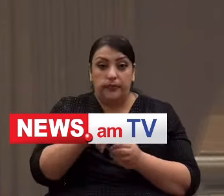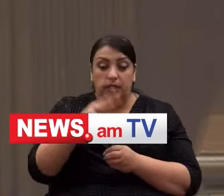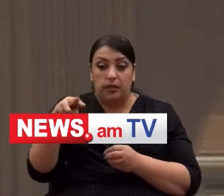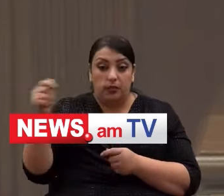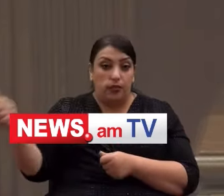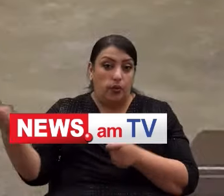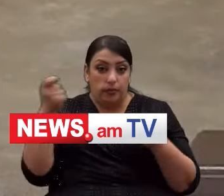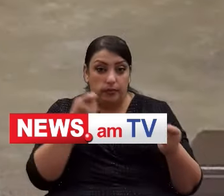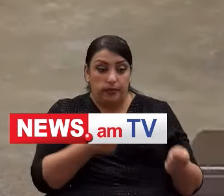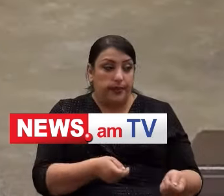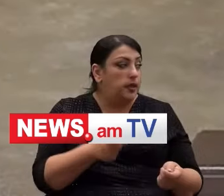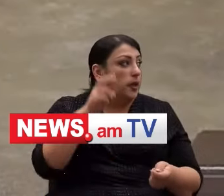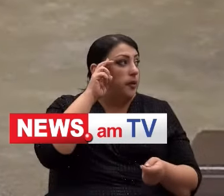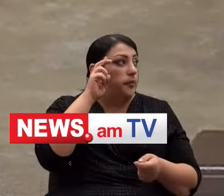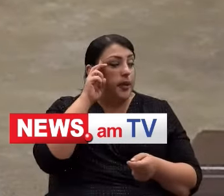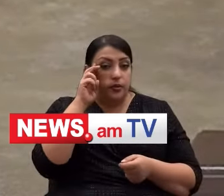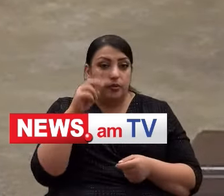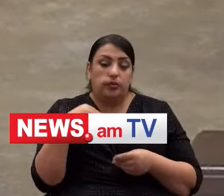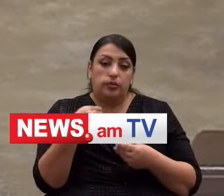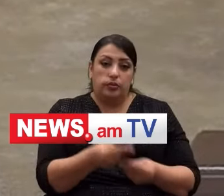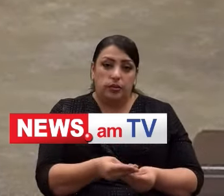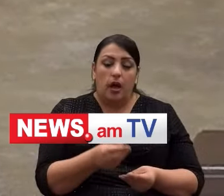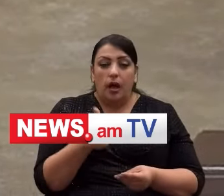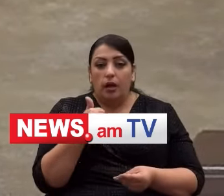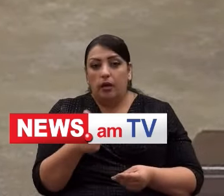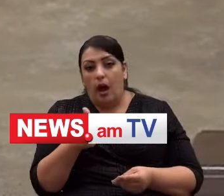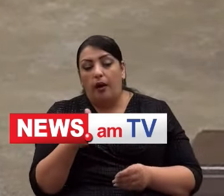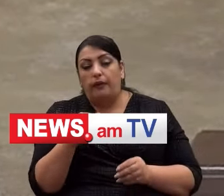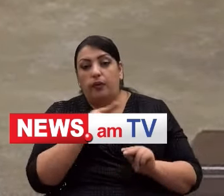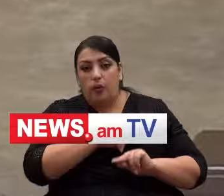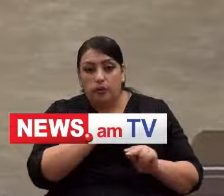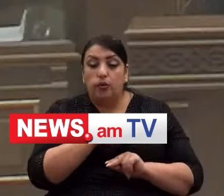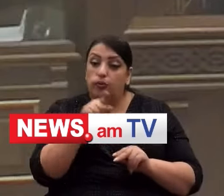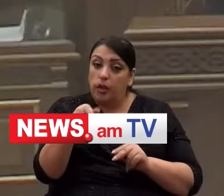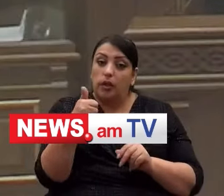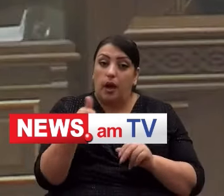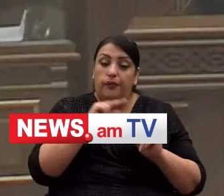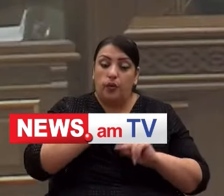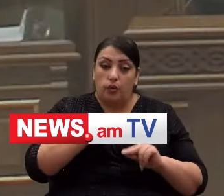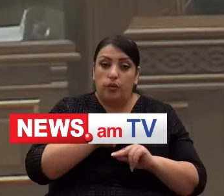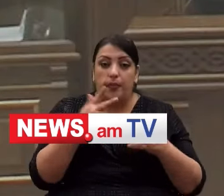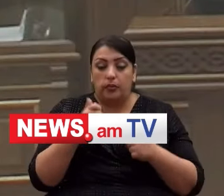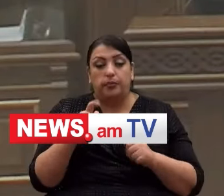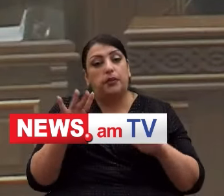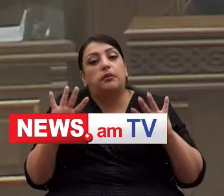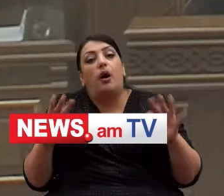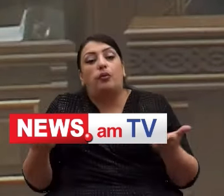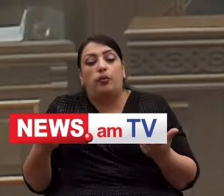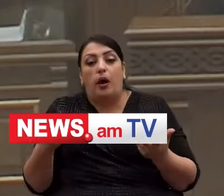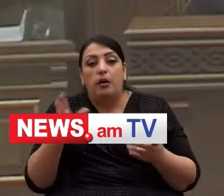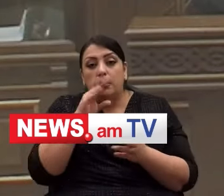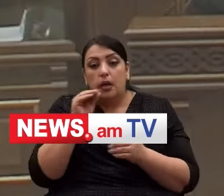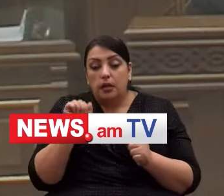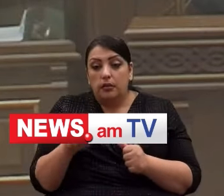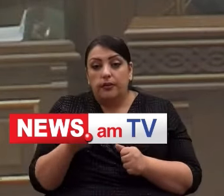բերում պետության, ասիկին լավ գործ են անում, դուք էլ լավ գործ եք անում, բայց կարող է այնպես ստացվի, որ դուք